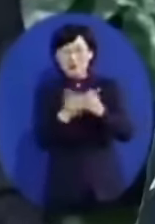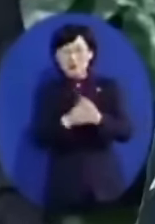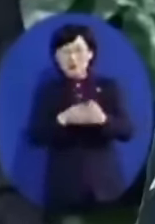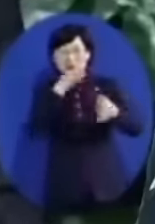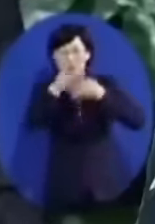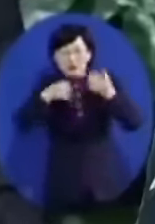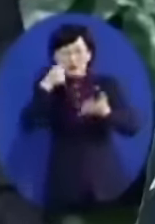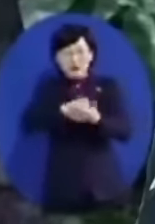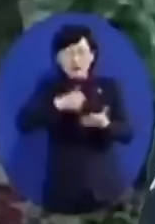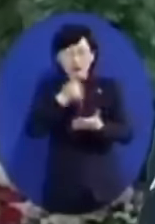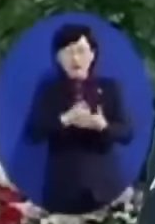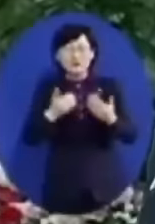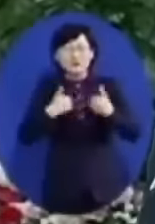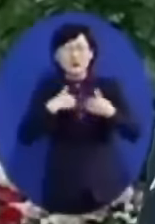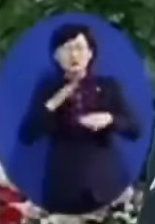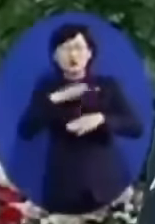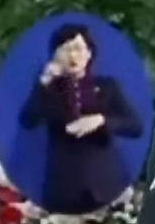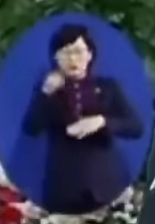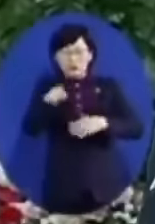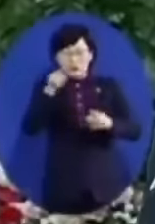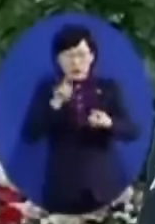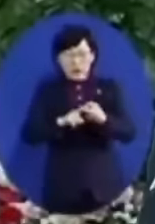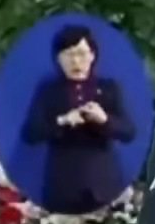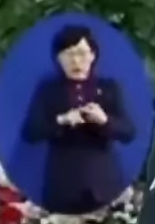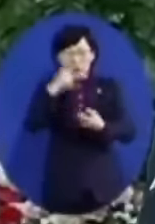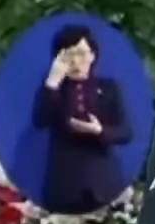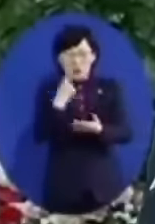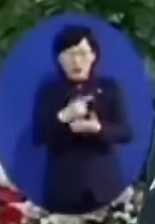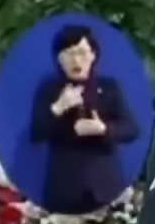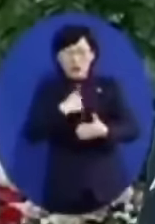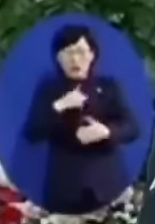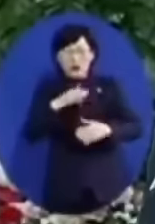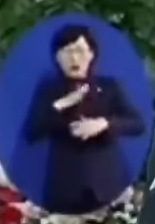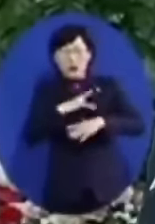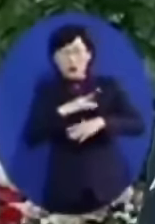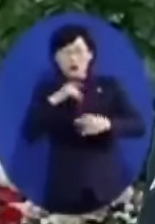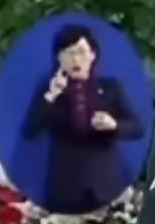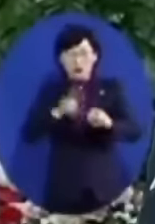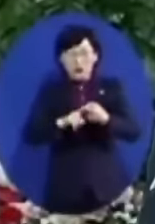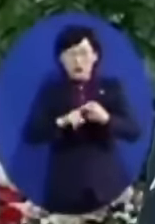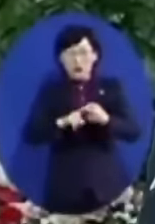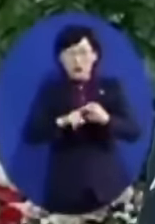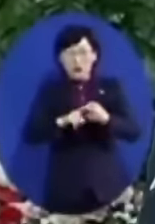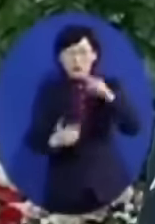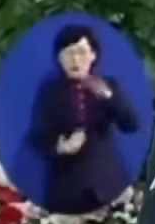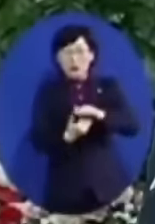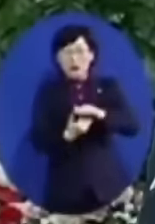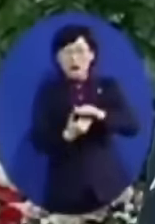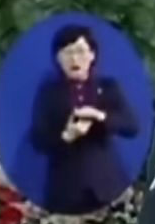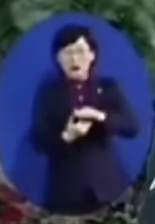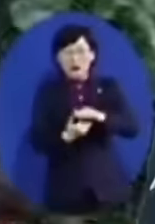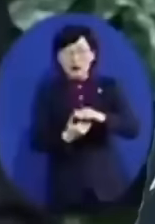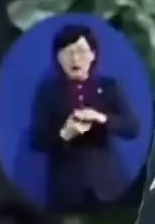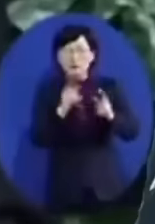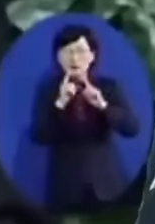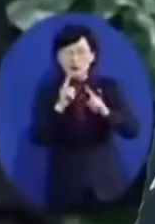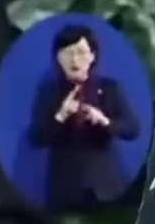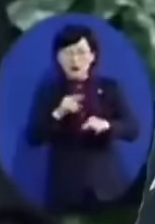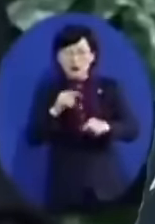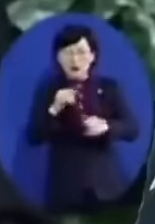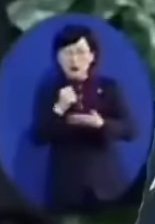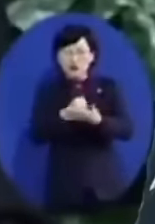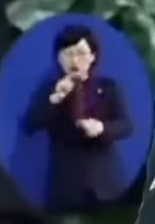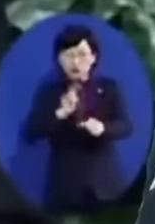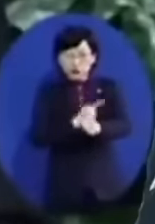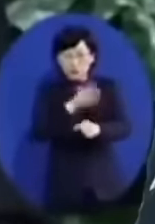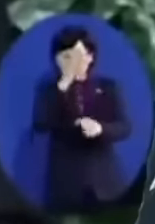탄식하기를 내가 두려워하는 그것이 내게 임하고 내가 무서워하는 그것이 내 몸에 미쳤구나. 그는 우연히 그 병이 걸린 것이